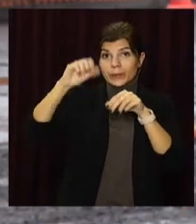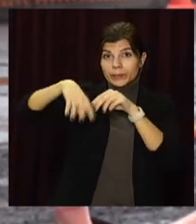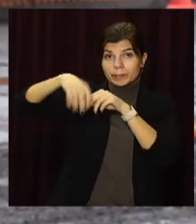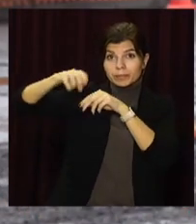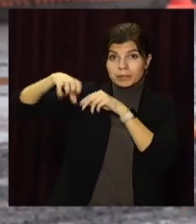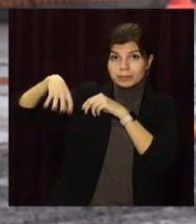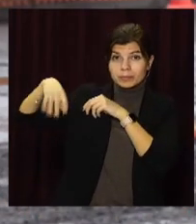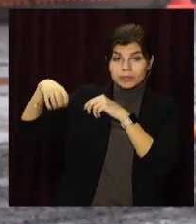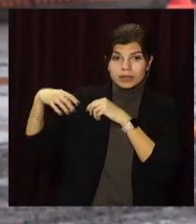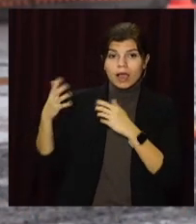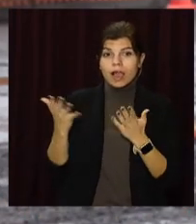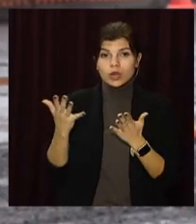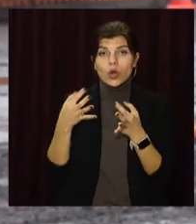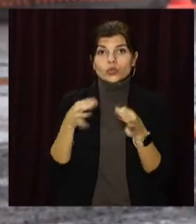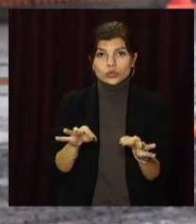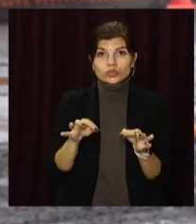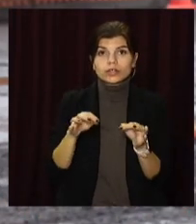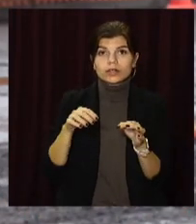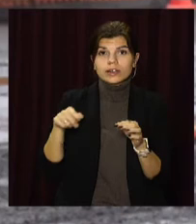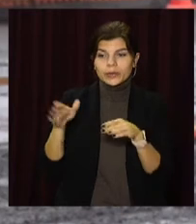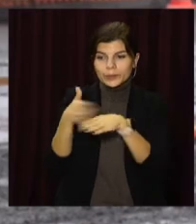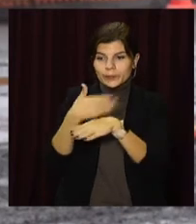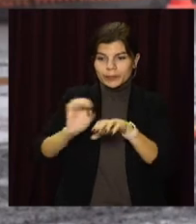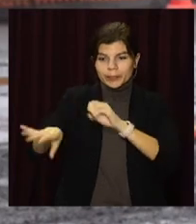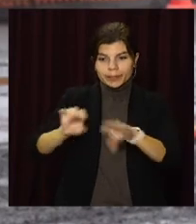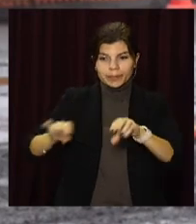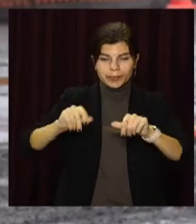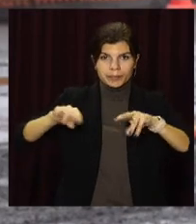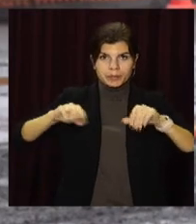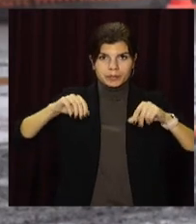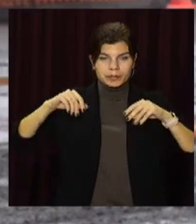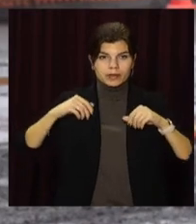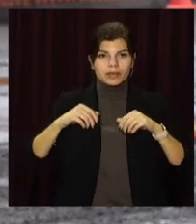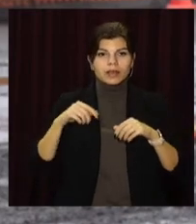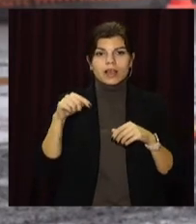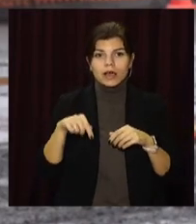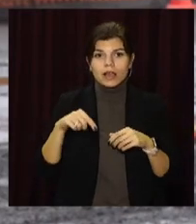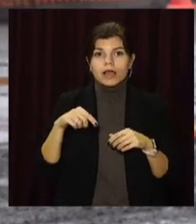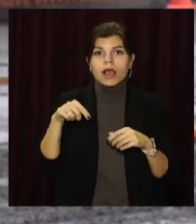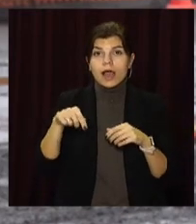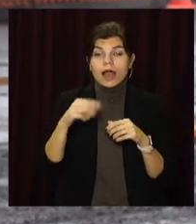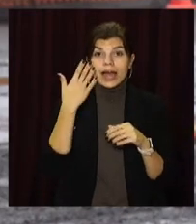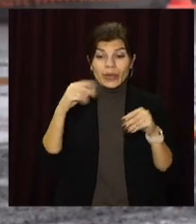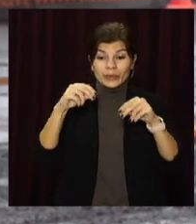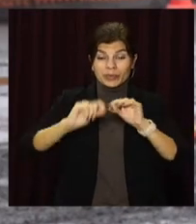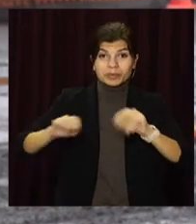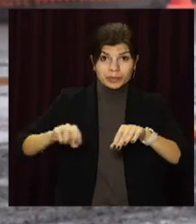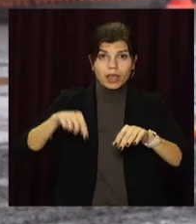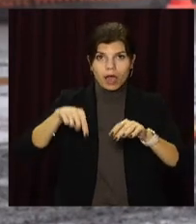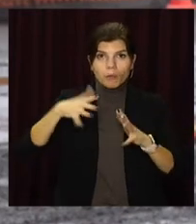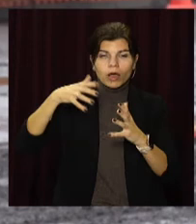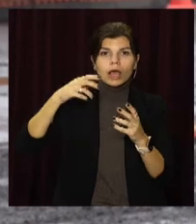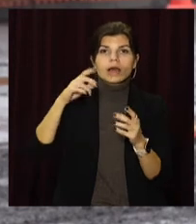пискорозкидувальні пристрої, які дозволяють суміш скинути цей абразив, який підвищує щеплення на дорозі. А